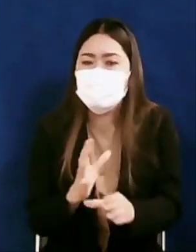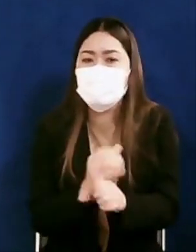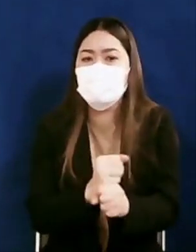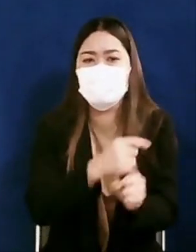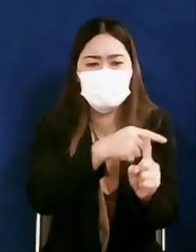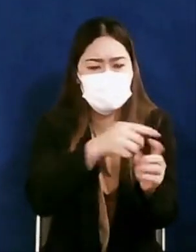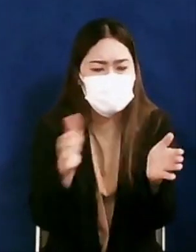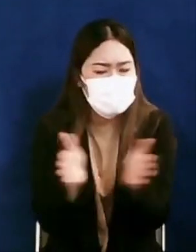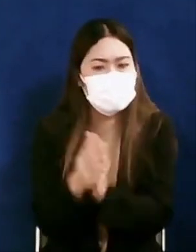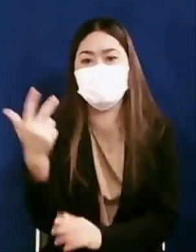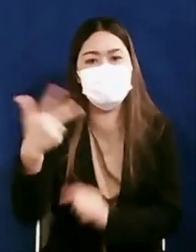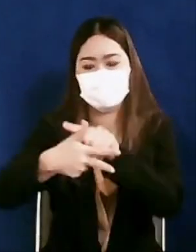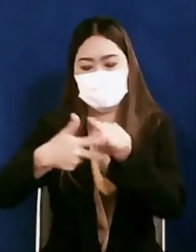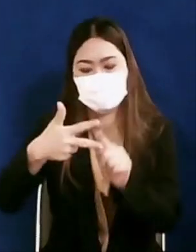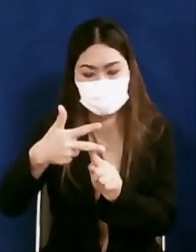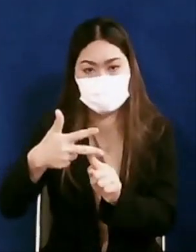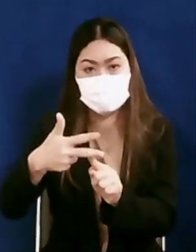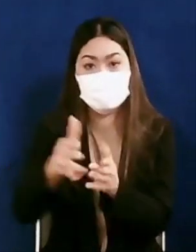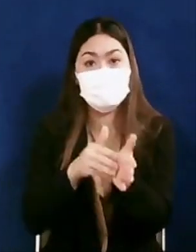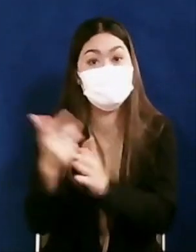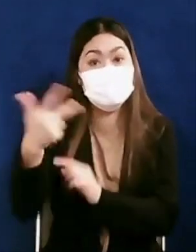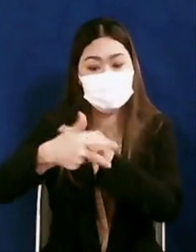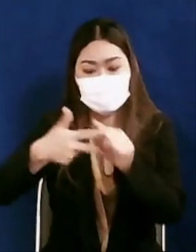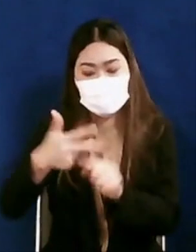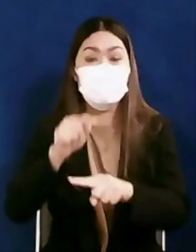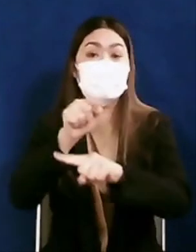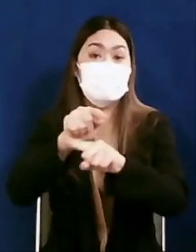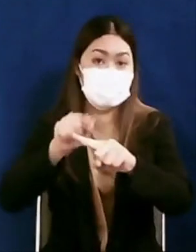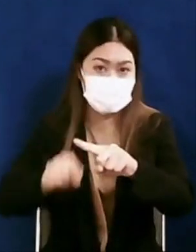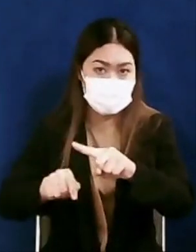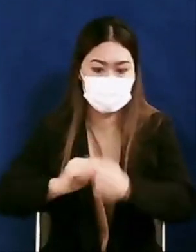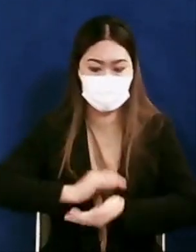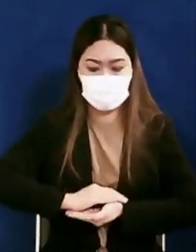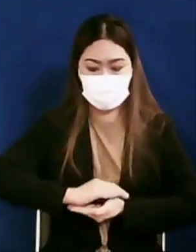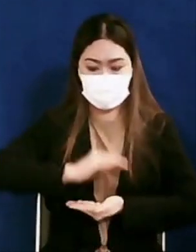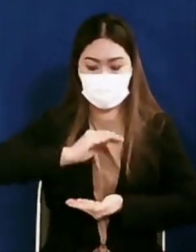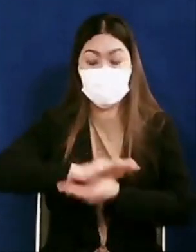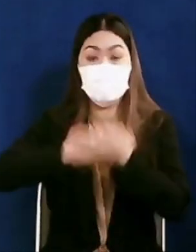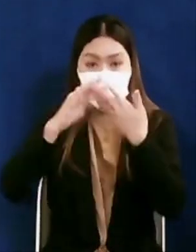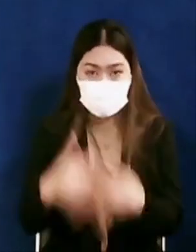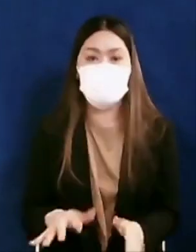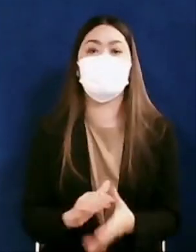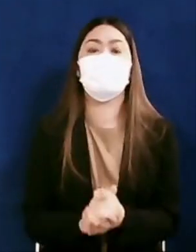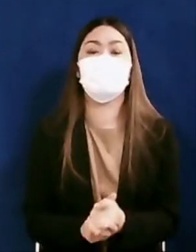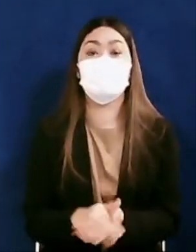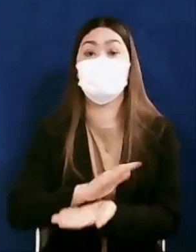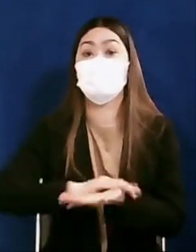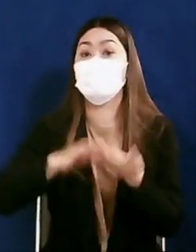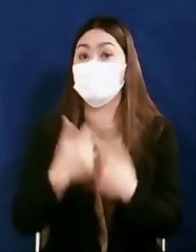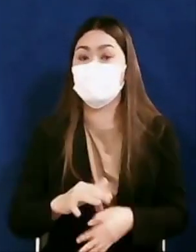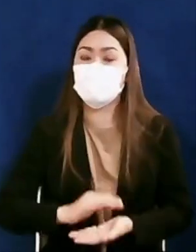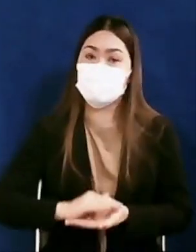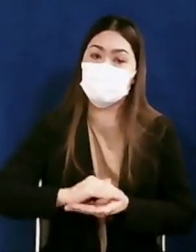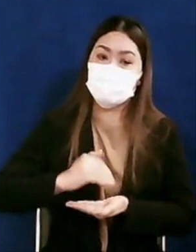กกันทั้งหมดก็จะได้เปอร์เซ็นต์ของคนที่มีภูมิคุ้มกันแล้วนะครับไม่ว่าจะมีภูมิคุ้ม